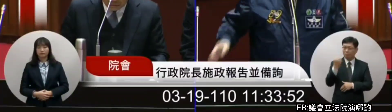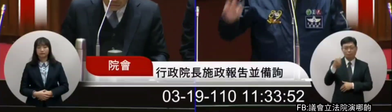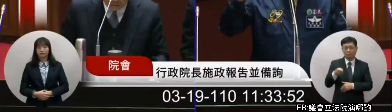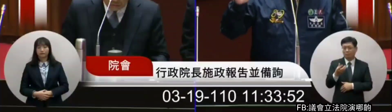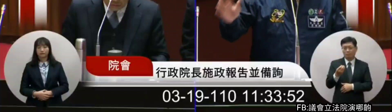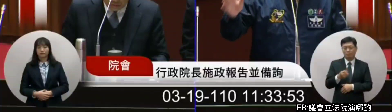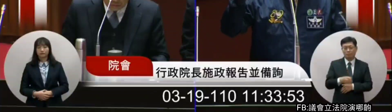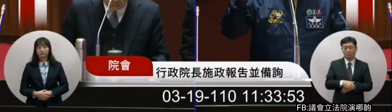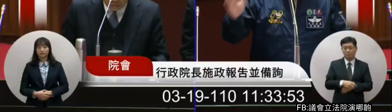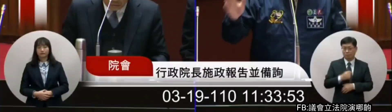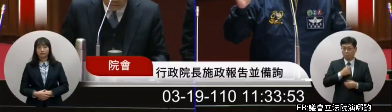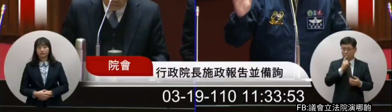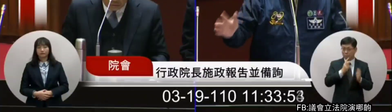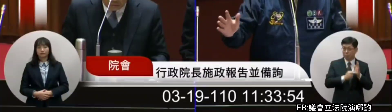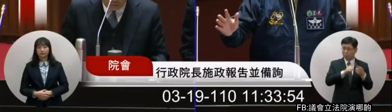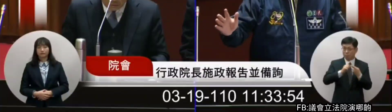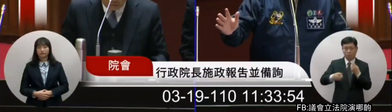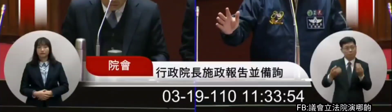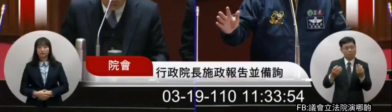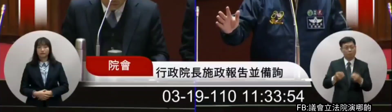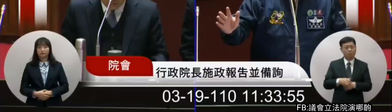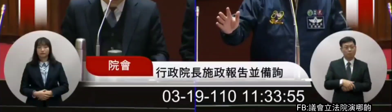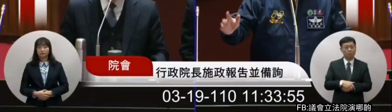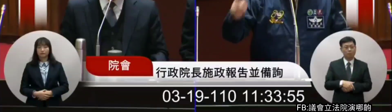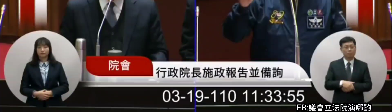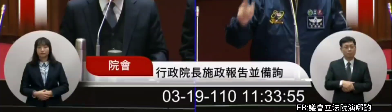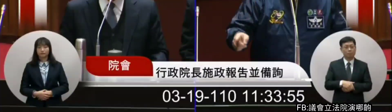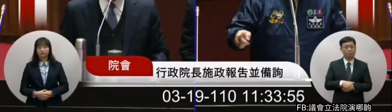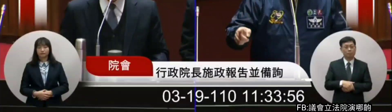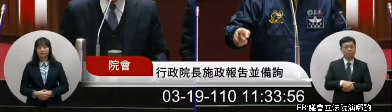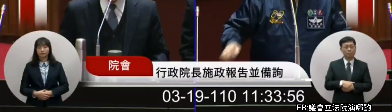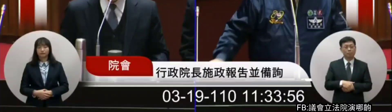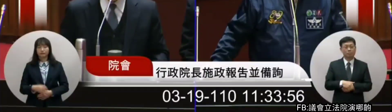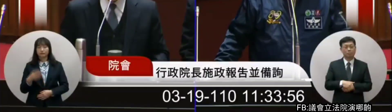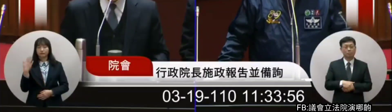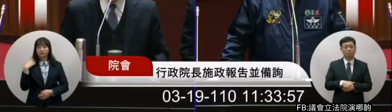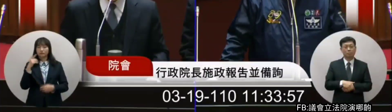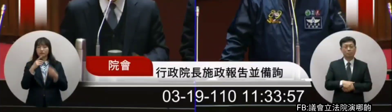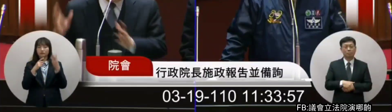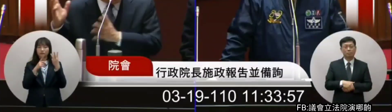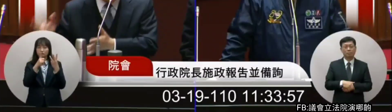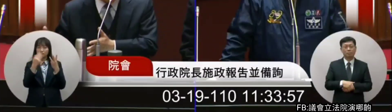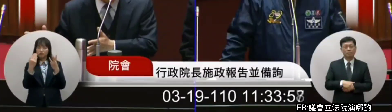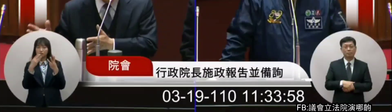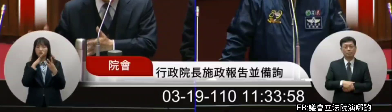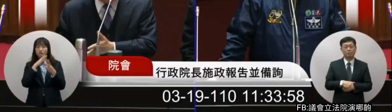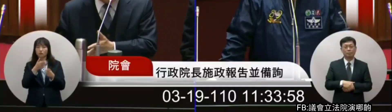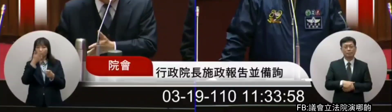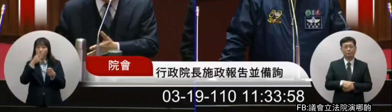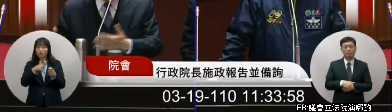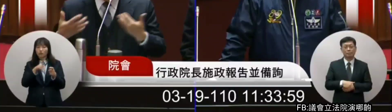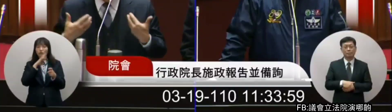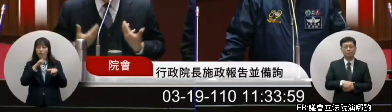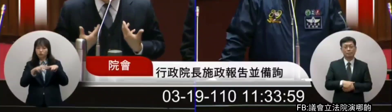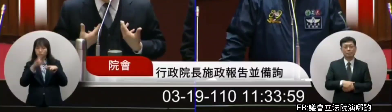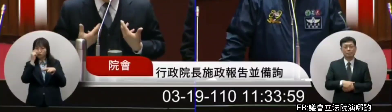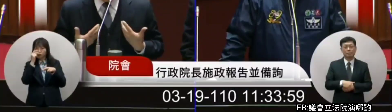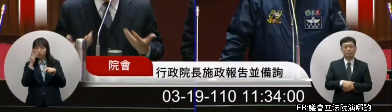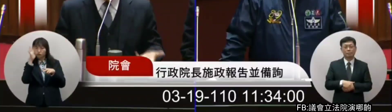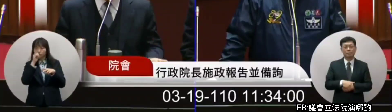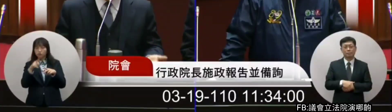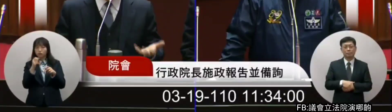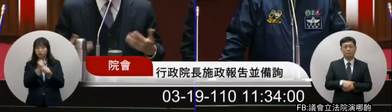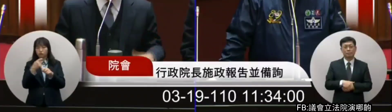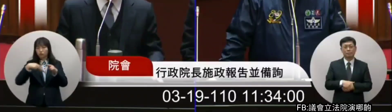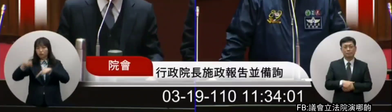权，我也没有说他对或错。 像319枪击案是特侦组侦办，行政院一